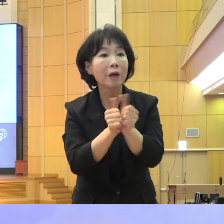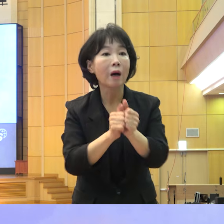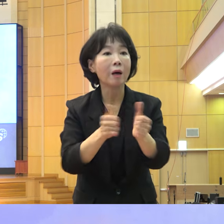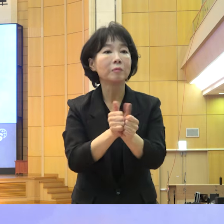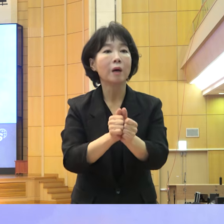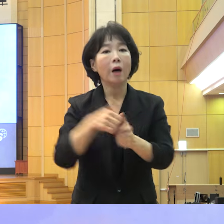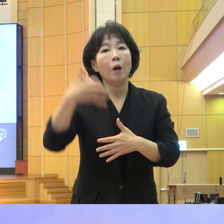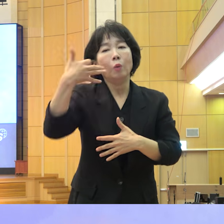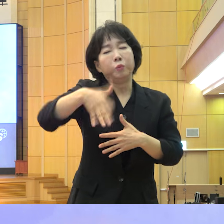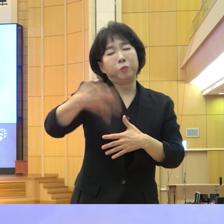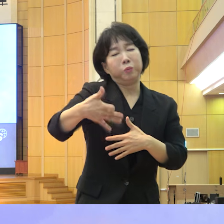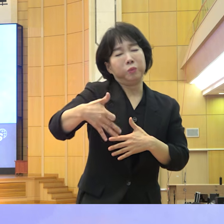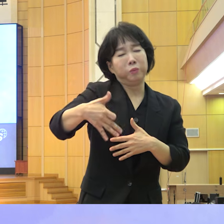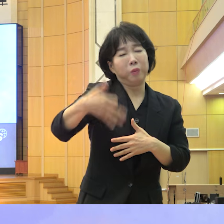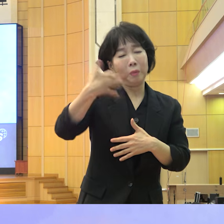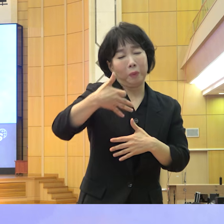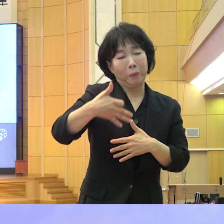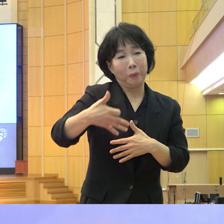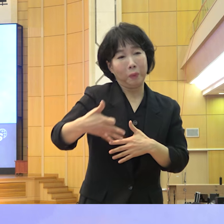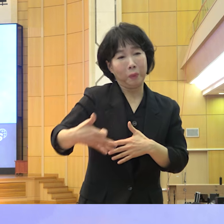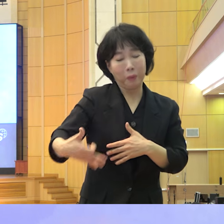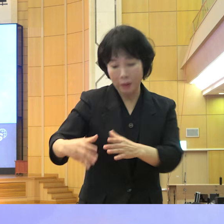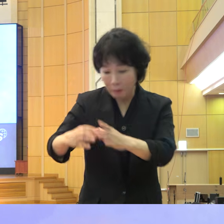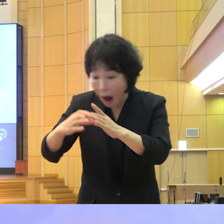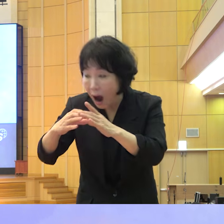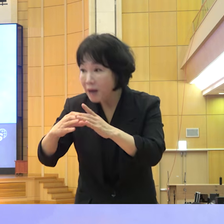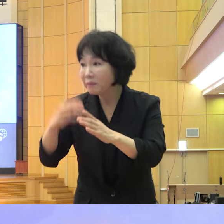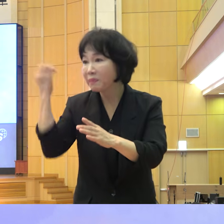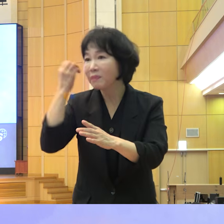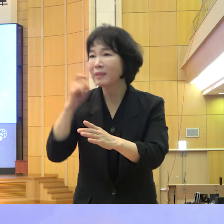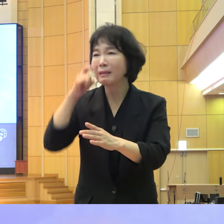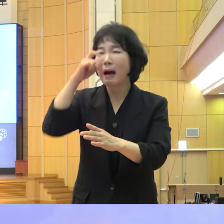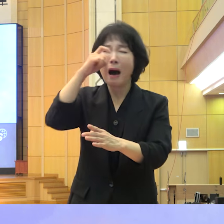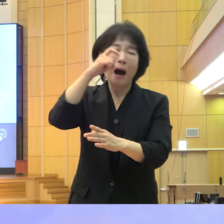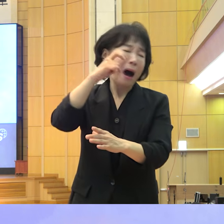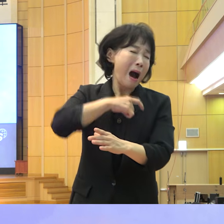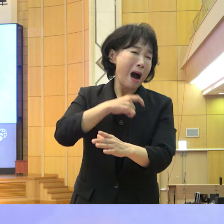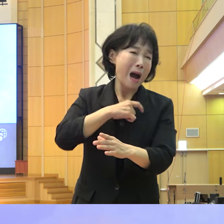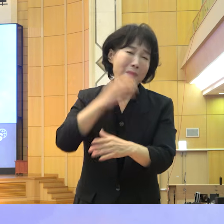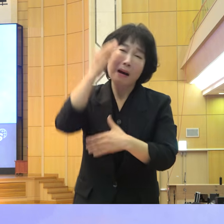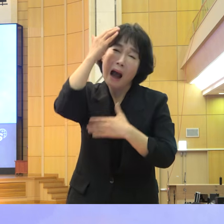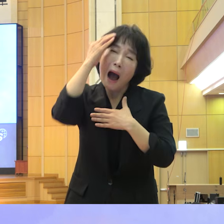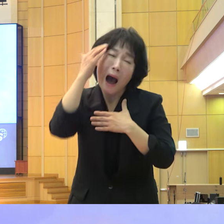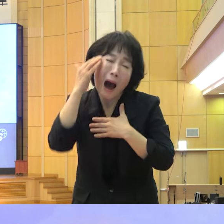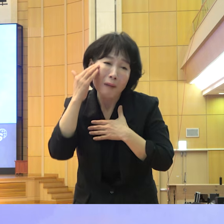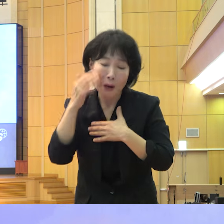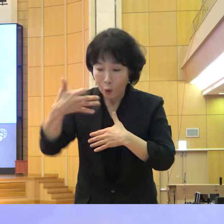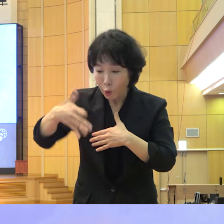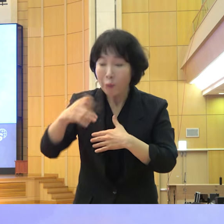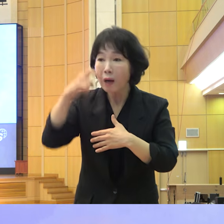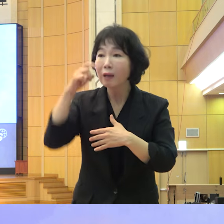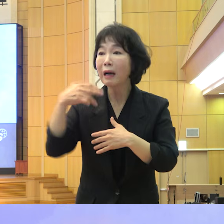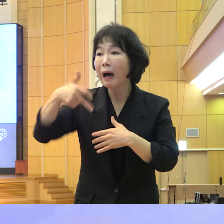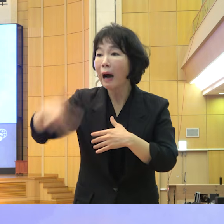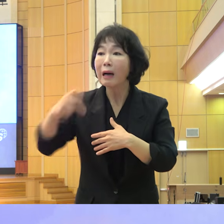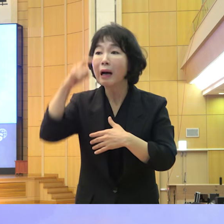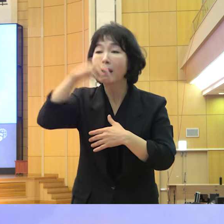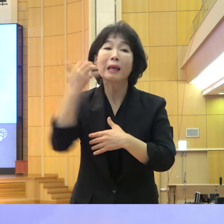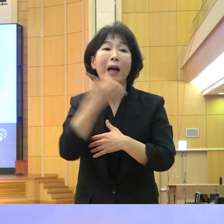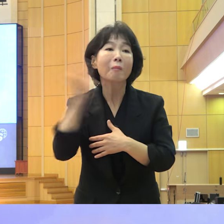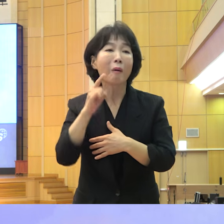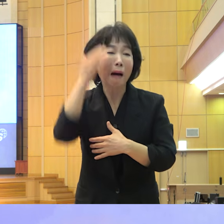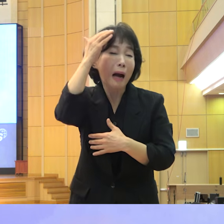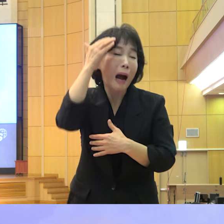피고름이야. 막 썩었어. 그냥 새카만 색깔, 뭐 그냥 막 파란 색깔, 남 색깔, 막 붉은 색깔, 막